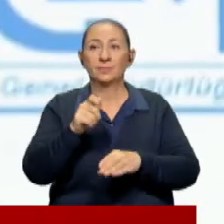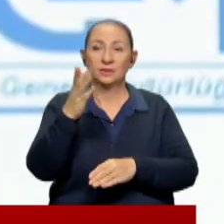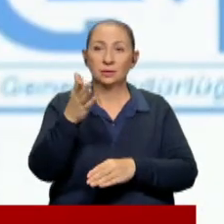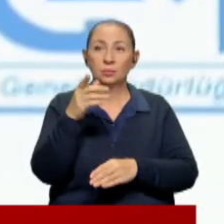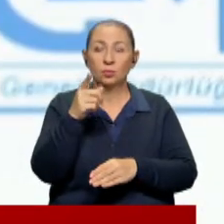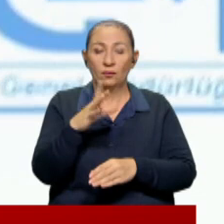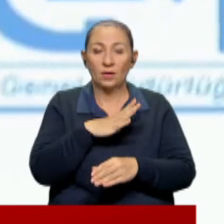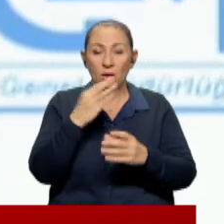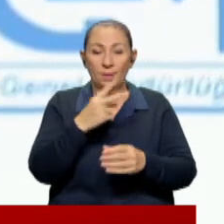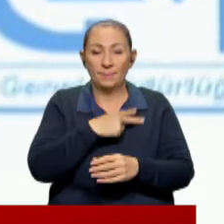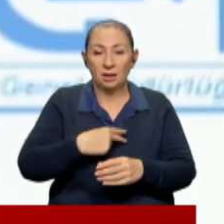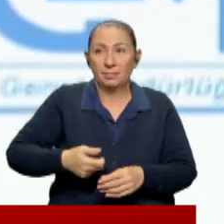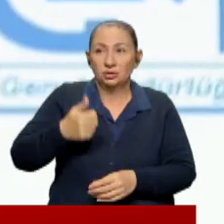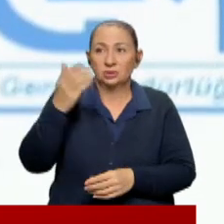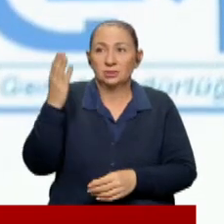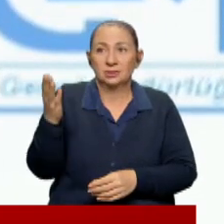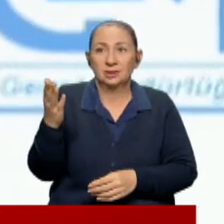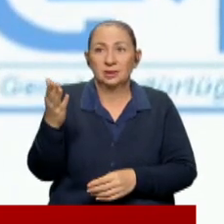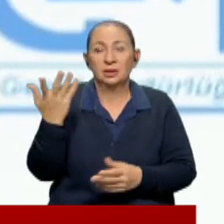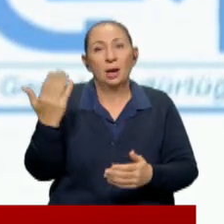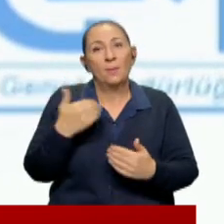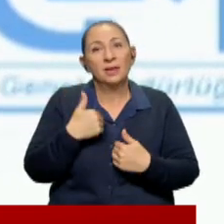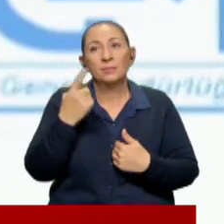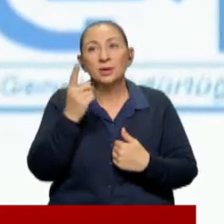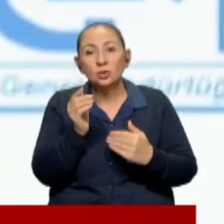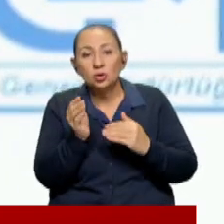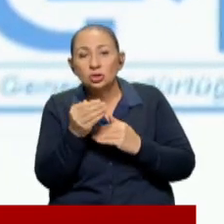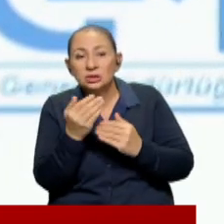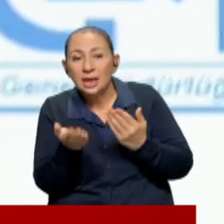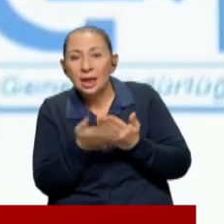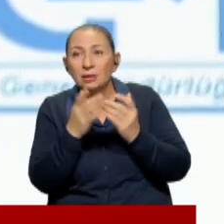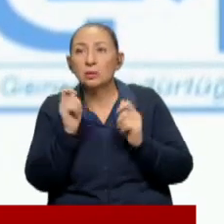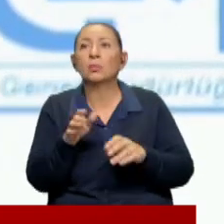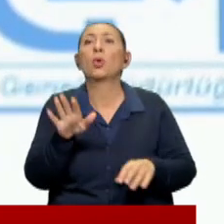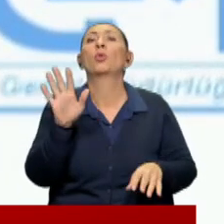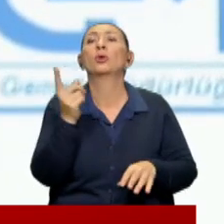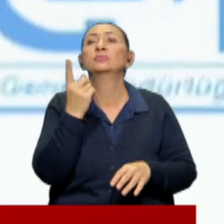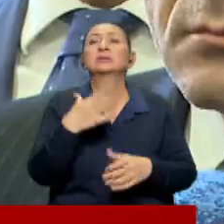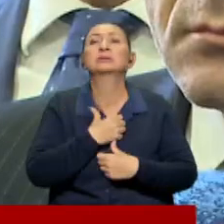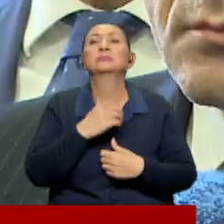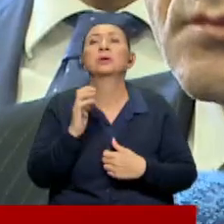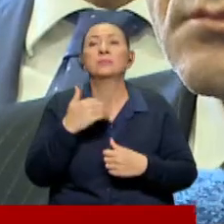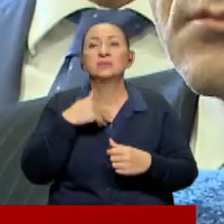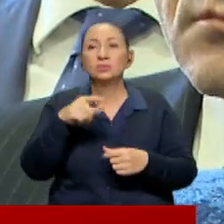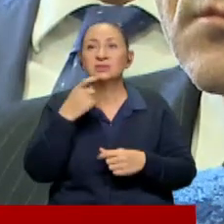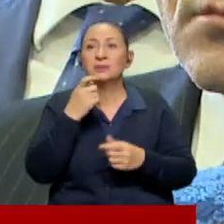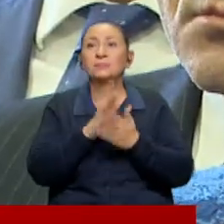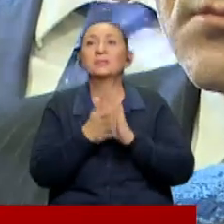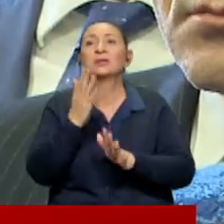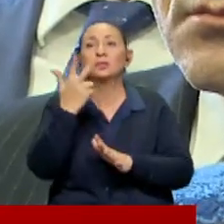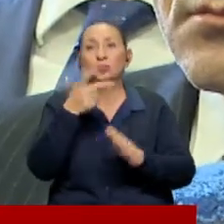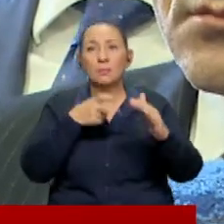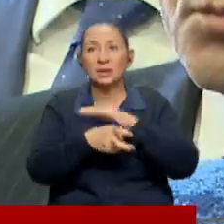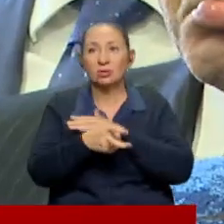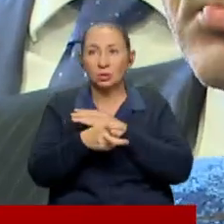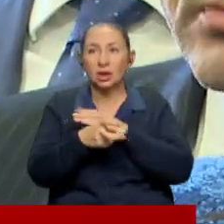Bu mevcut belediye başkanı, ya ben de bir köşesinden tutayım. Yok böyle bir derdi. Biz de bu sene bitmeden 3